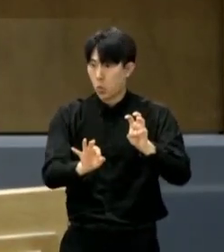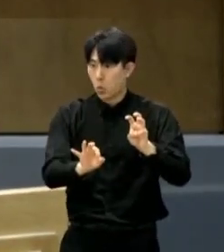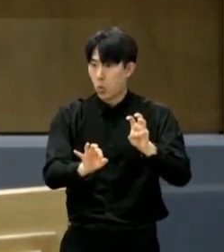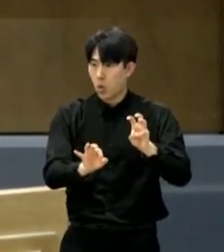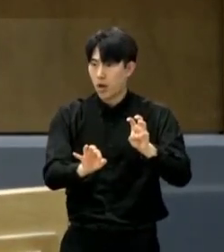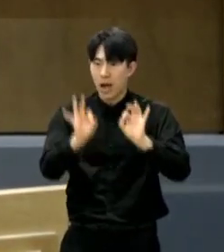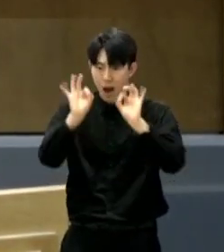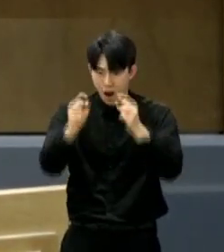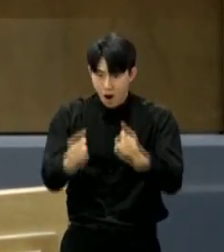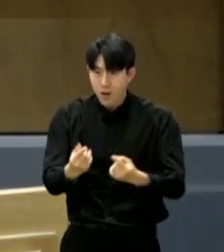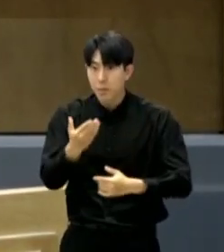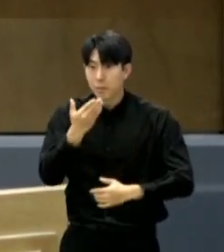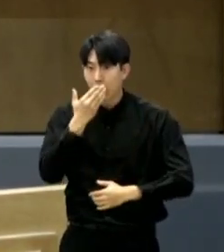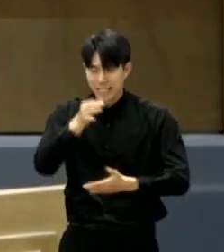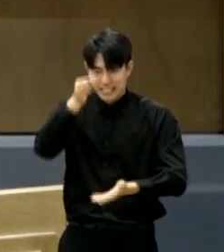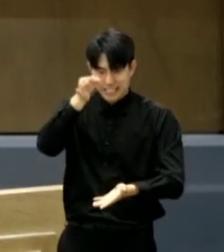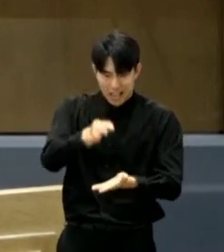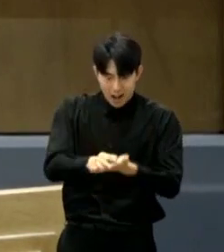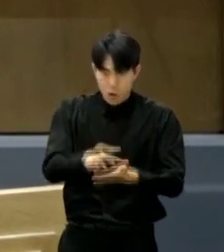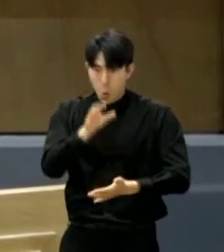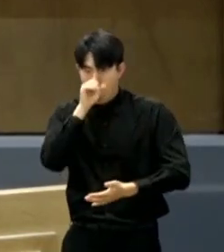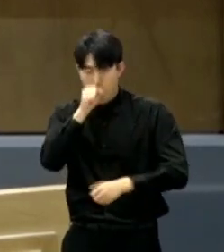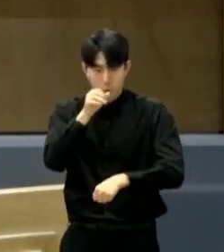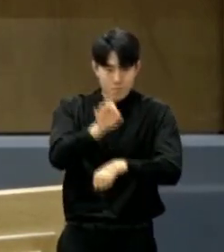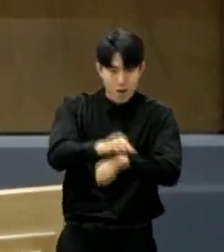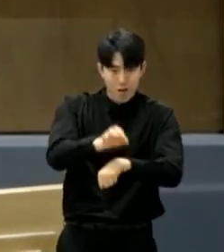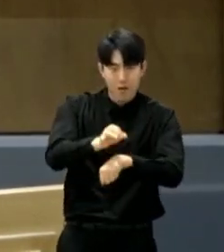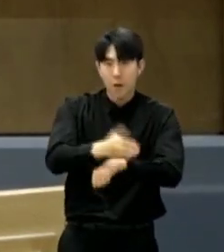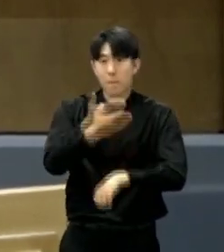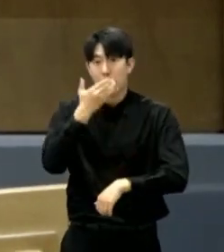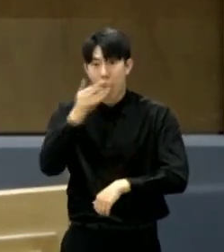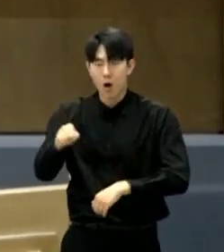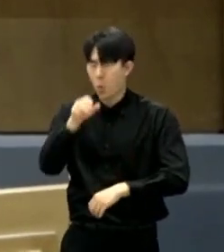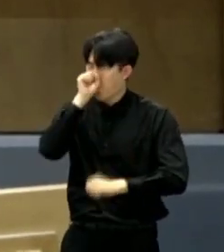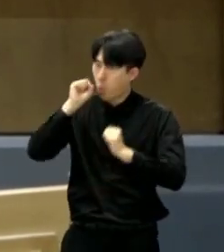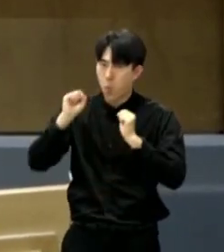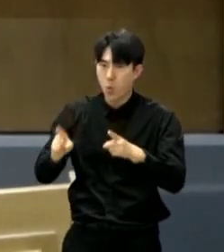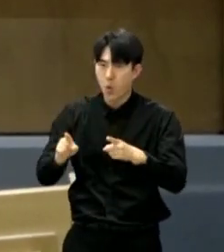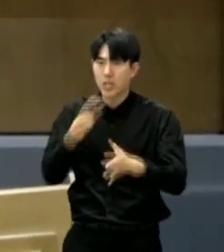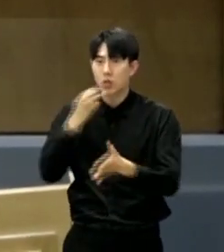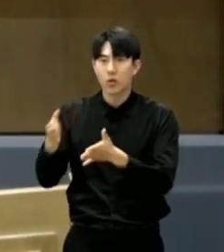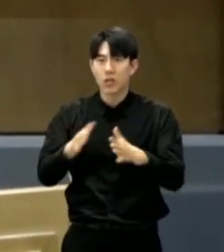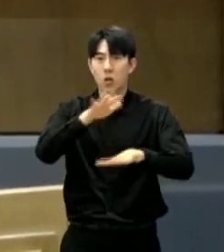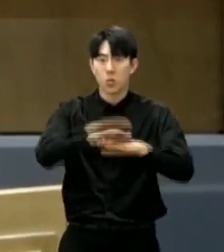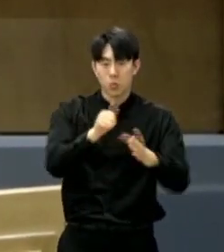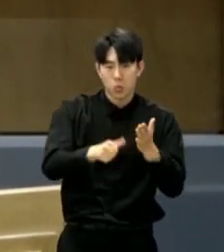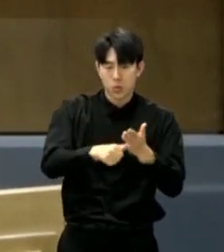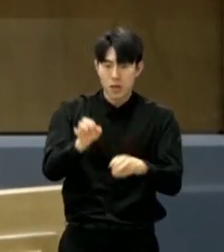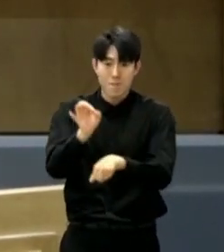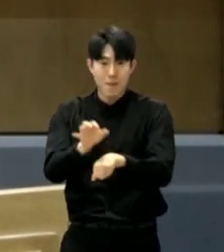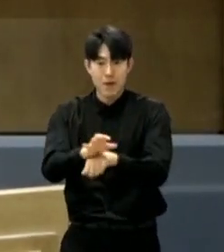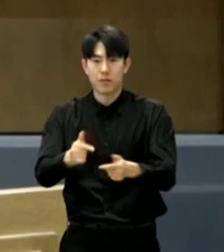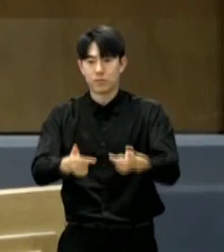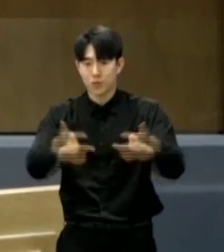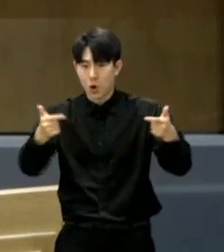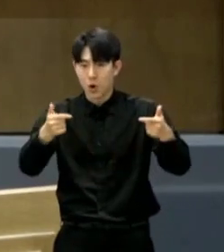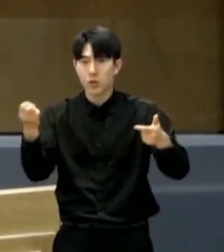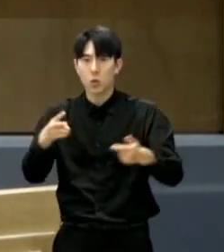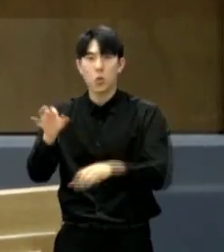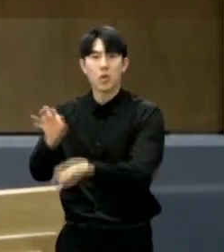것으로 고품질의 농산물을 저렴하게 구입할 수 있어 경기도 농축산물 소비 촉진과